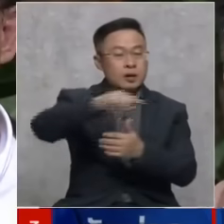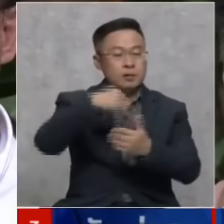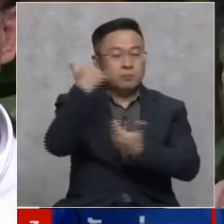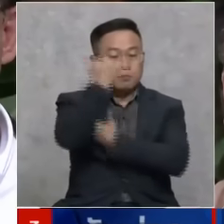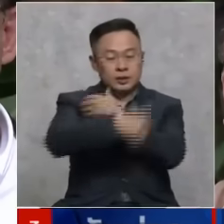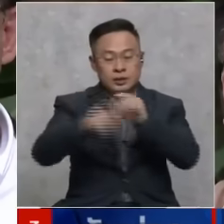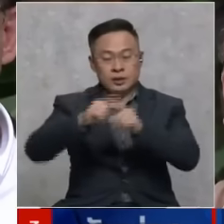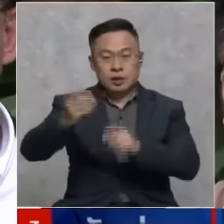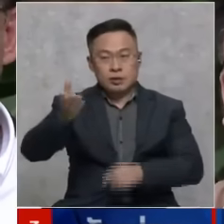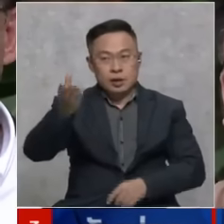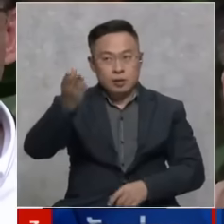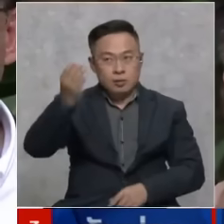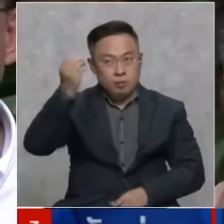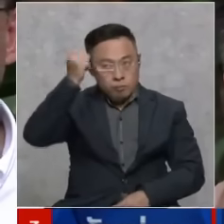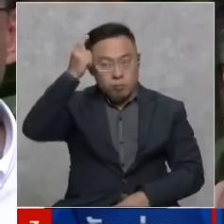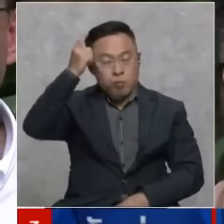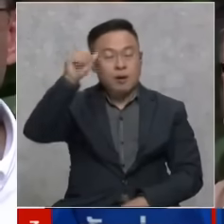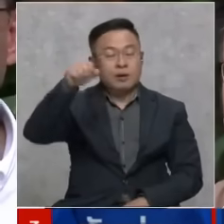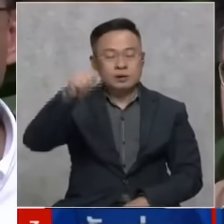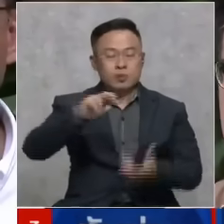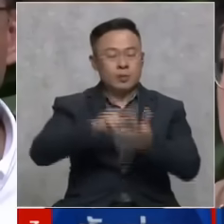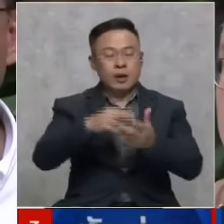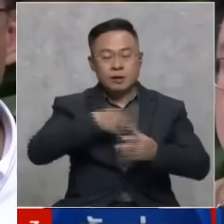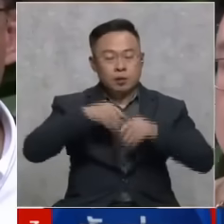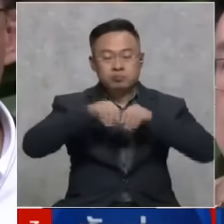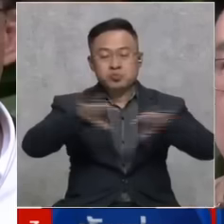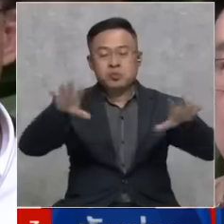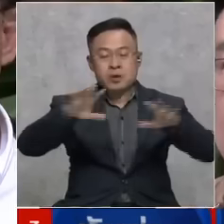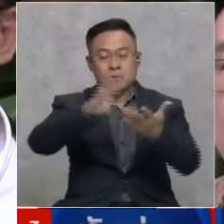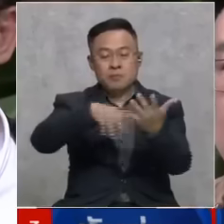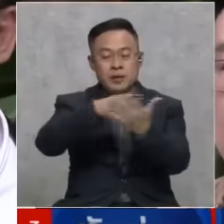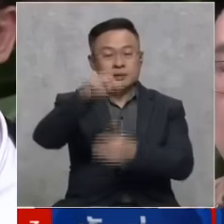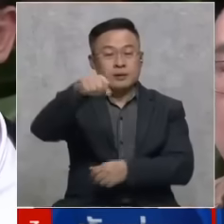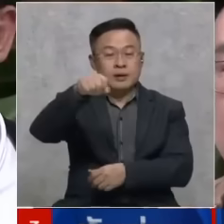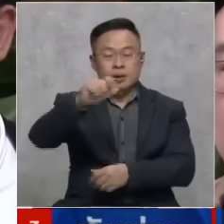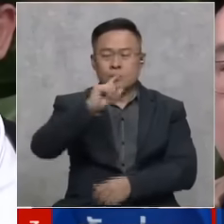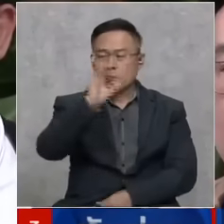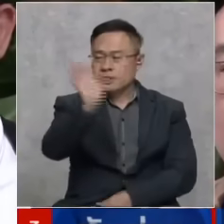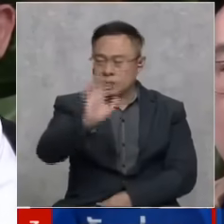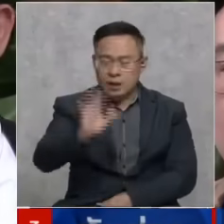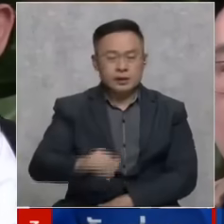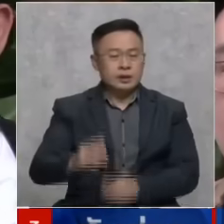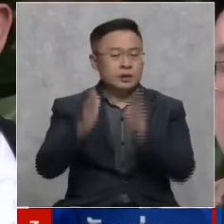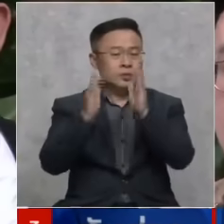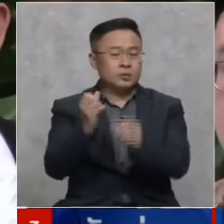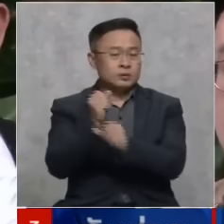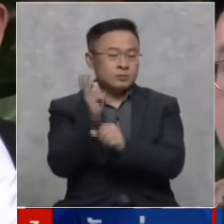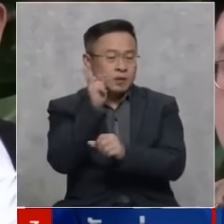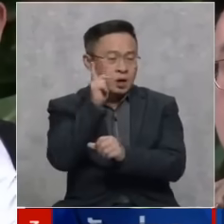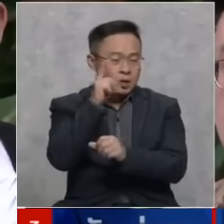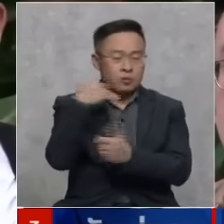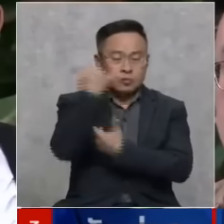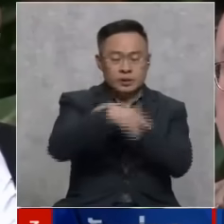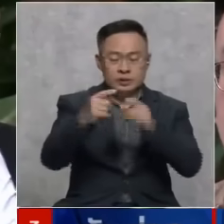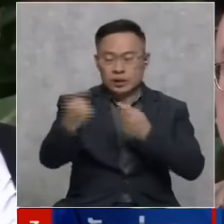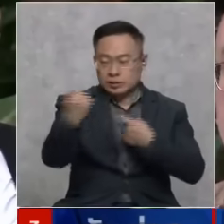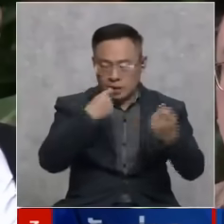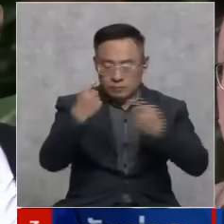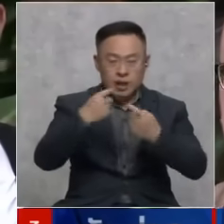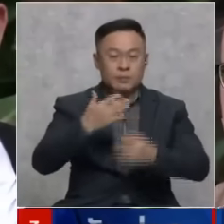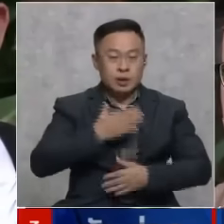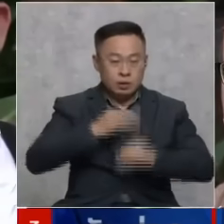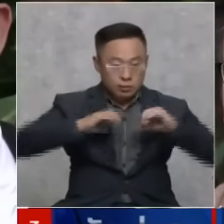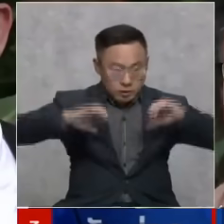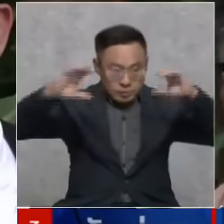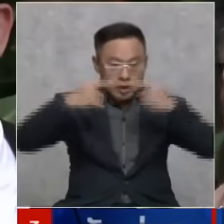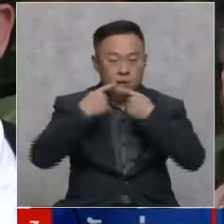ากมีใครมาสัมภาษณ์ก็พร้อมยินดีจะตอบคำถามก็ต้องเป็นคำถามที่เหมาะสมว่ารัฐบาลมีความพร้อมในการตอบแต่ละมิติที่ถ